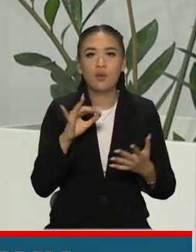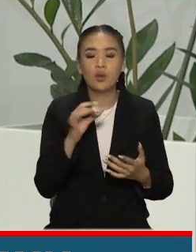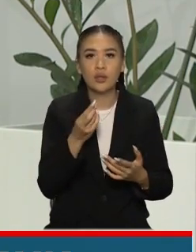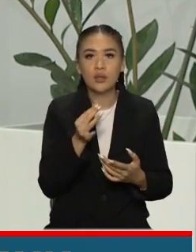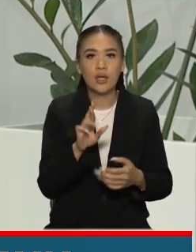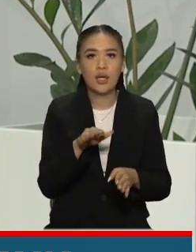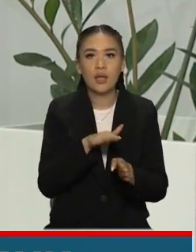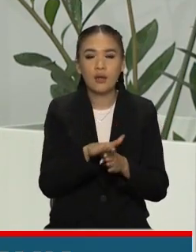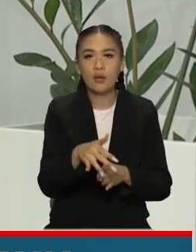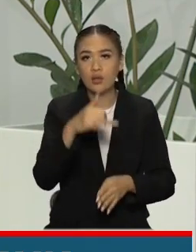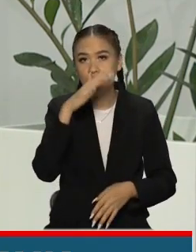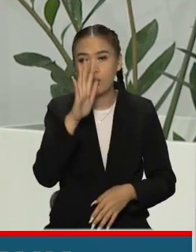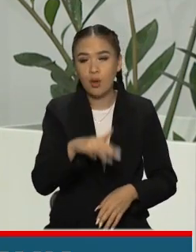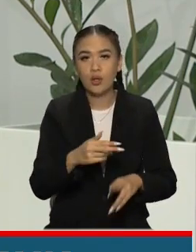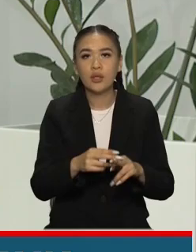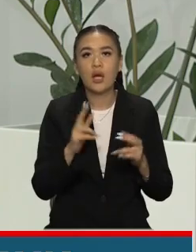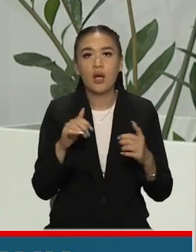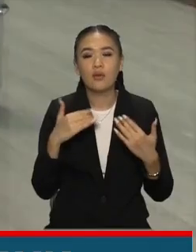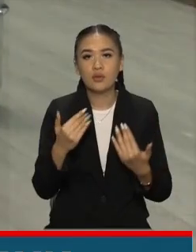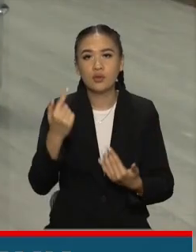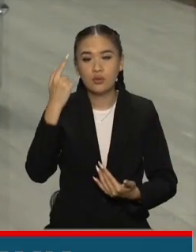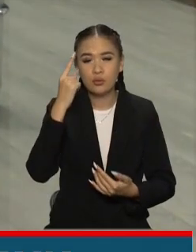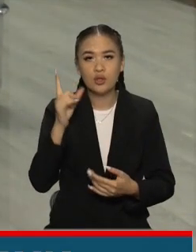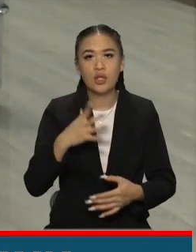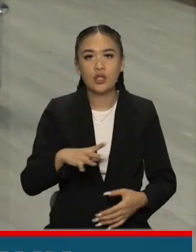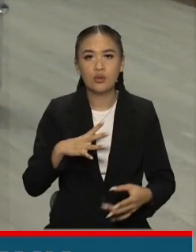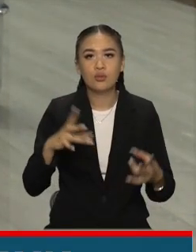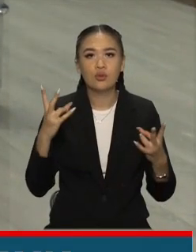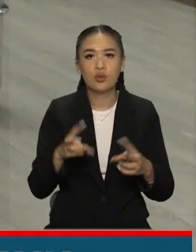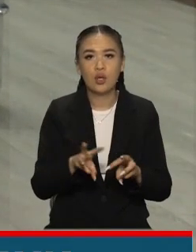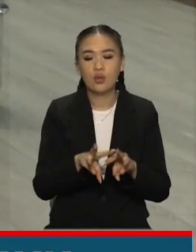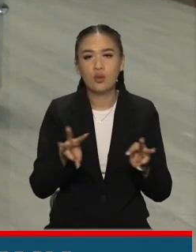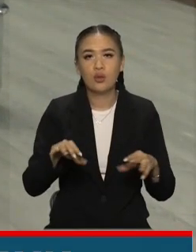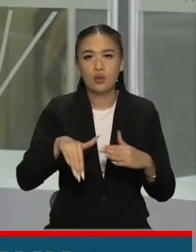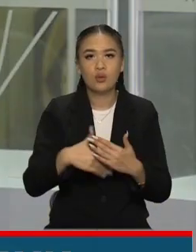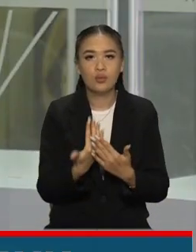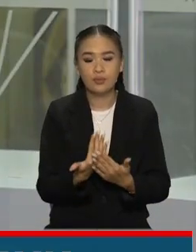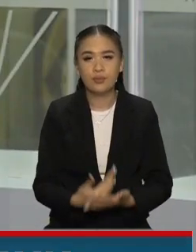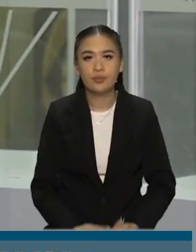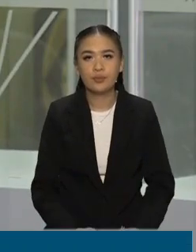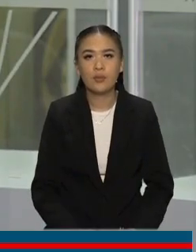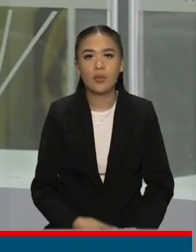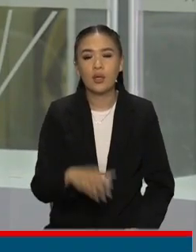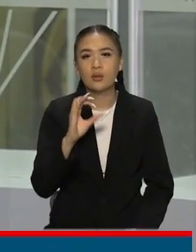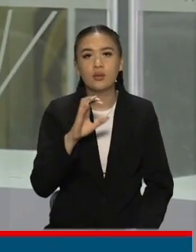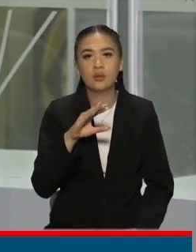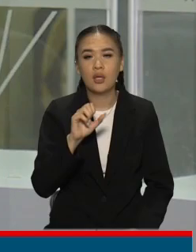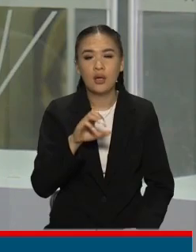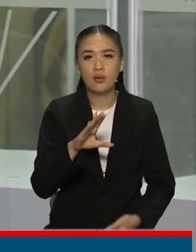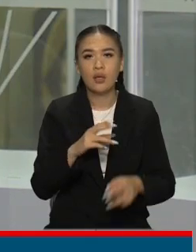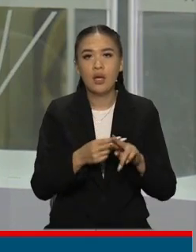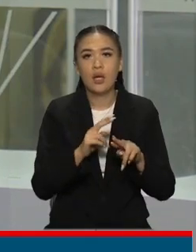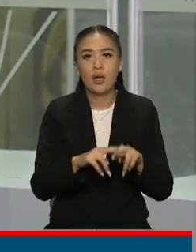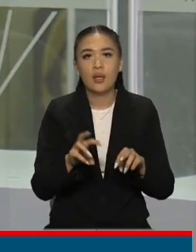мог выполнять. Ну, вообще, как вы считаете, зачем нужно новое министерство? В составе МИИР Комитет автомобильных